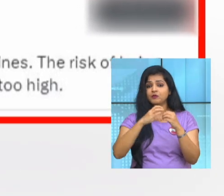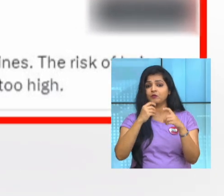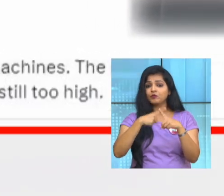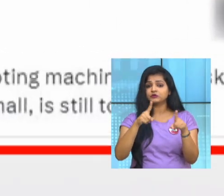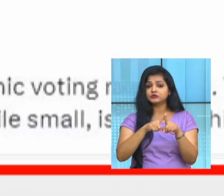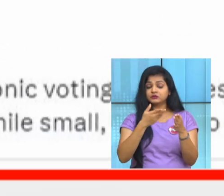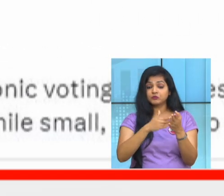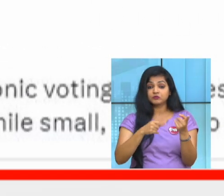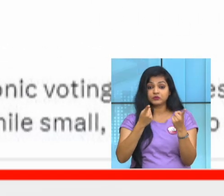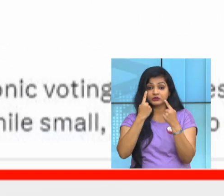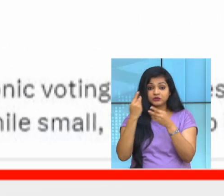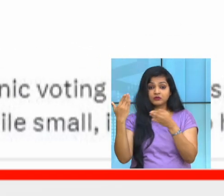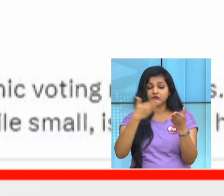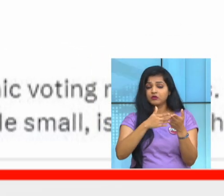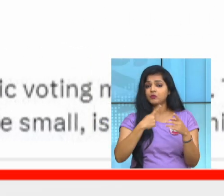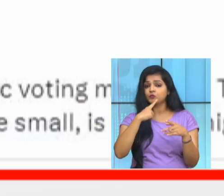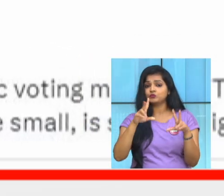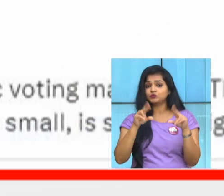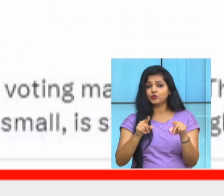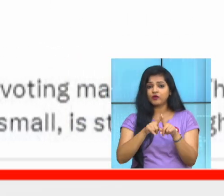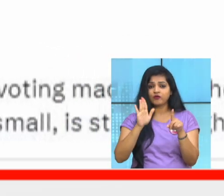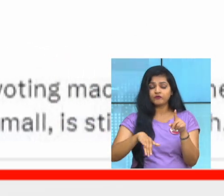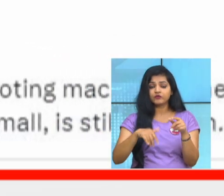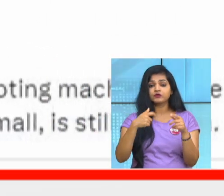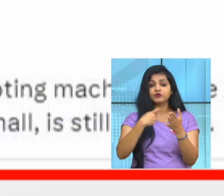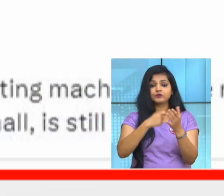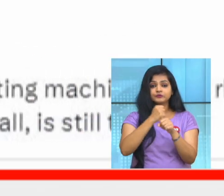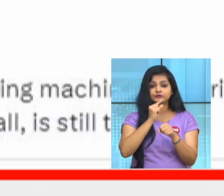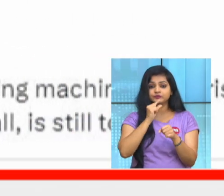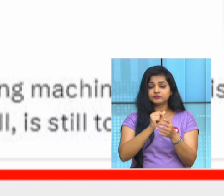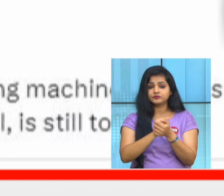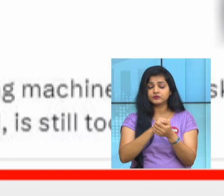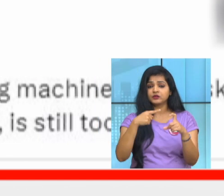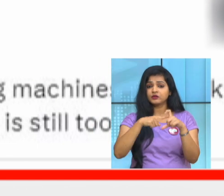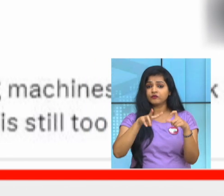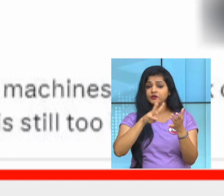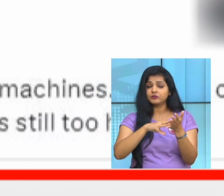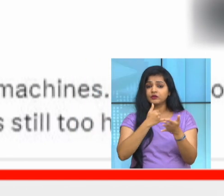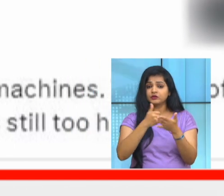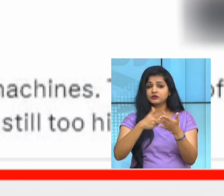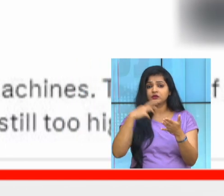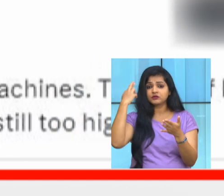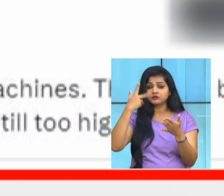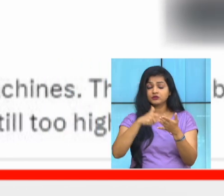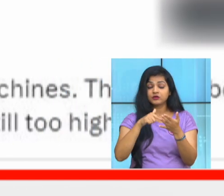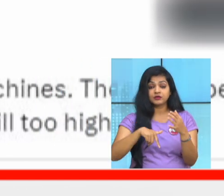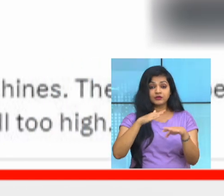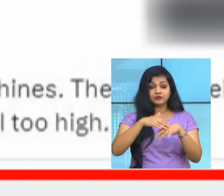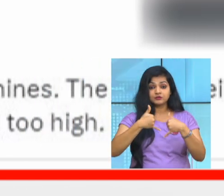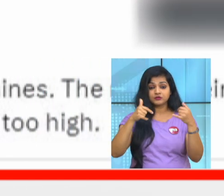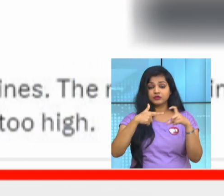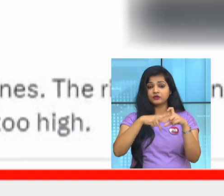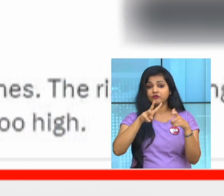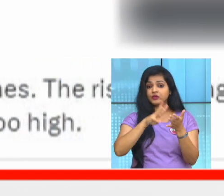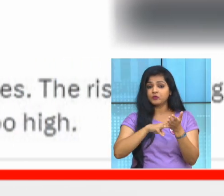വിമർശിച്ചു. EVM ഉപയോഗിക്കണമെന്ന വാശിക്ക് കാരണം BJP വ്യക്തമാക്കണമെന്ന് SP നേതാവ് അഖിലേഷ് യാദവ് പറഞ്ഞു. ഇന്ത്യയിലെ EVMകൾ സുരക്ഷിതമാണ്